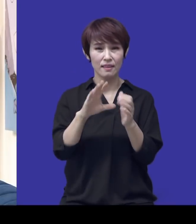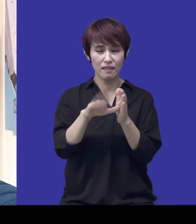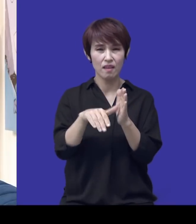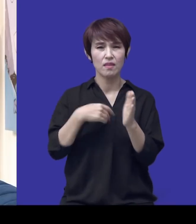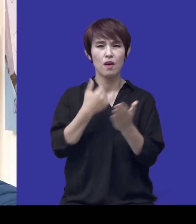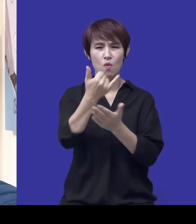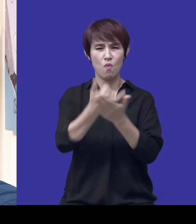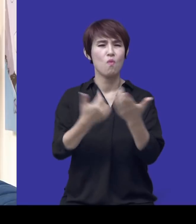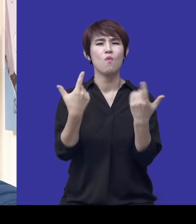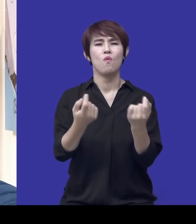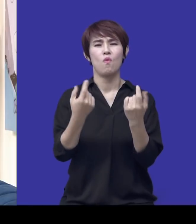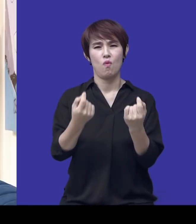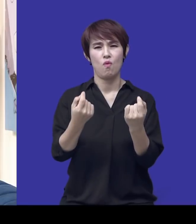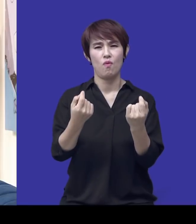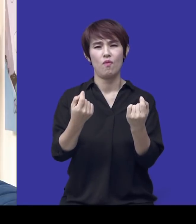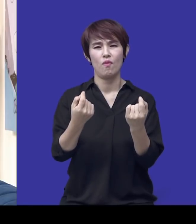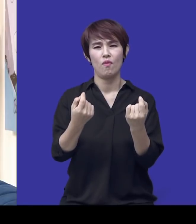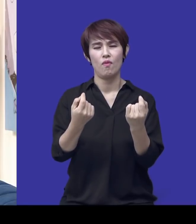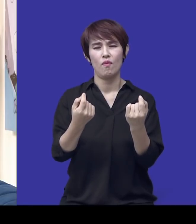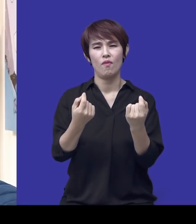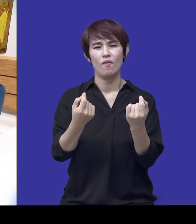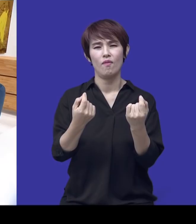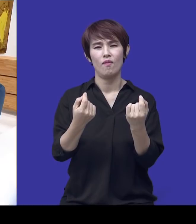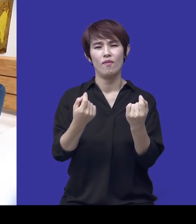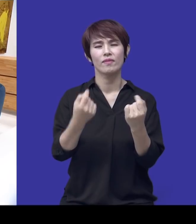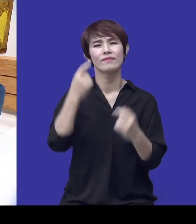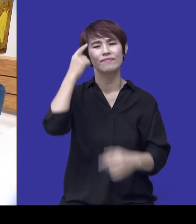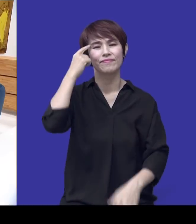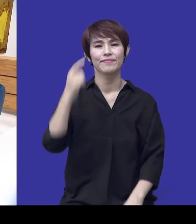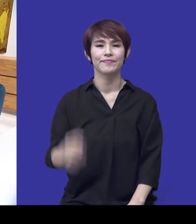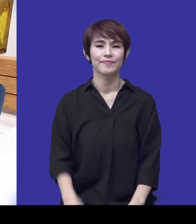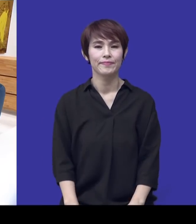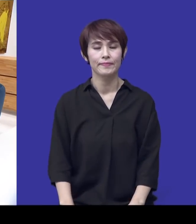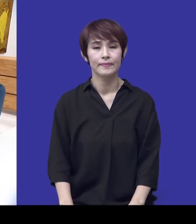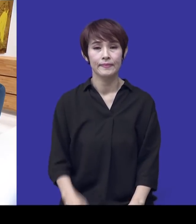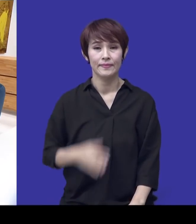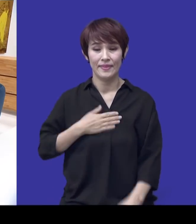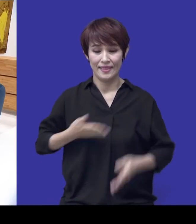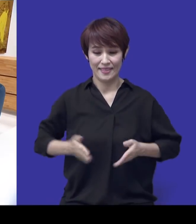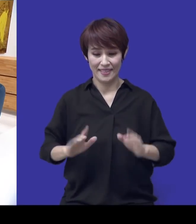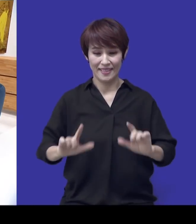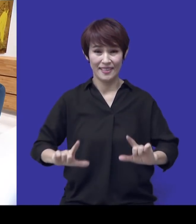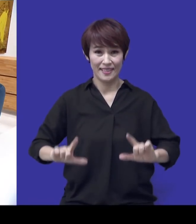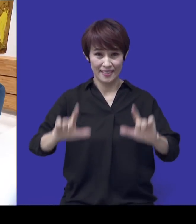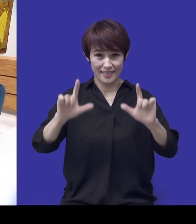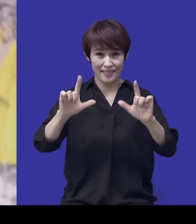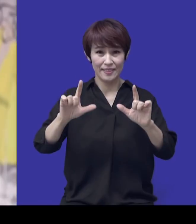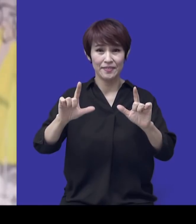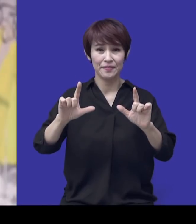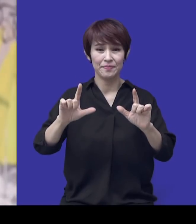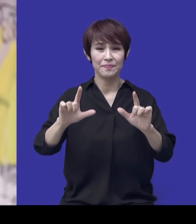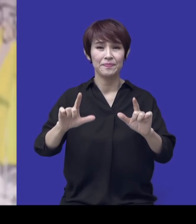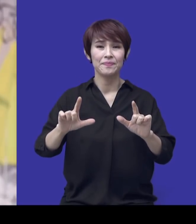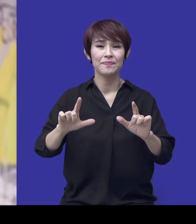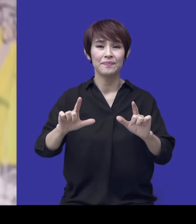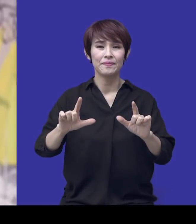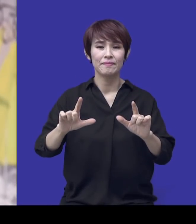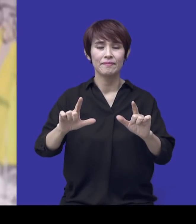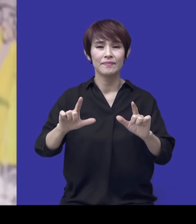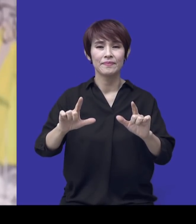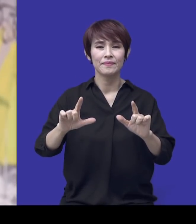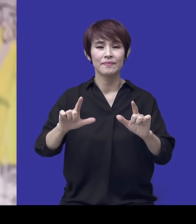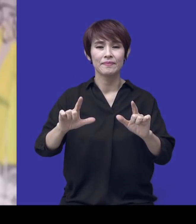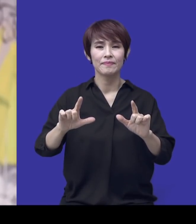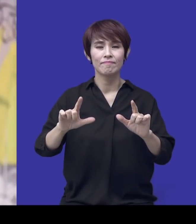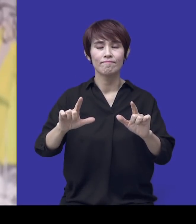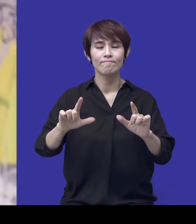일시적으로 고아라는 생각이 들었고 하루는 이제 제 생일이었는데 예. 생일 때 제가